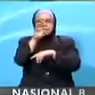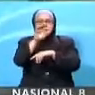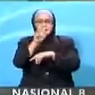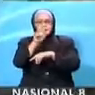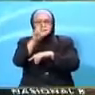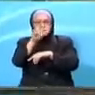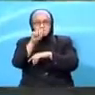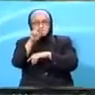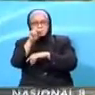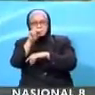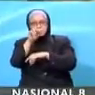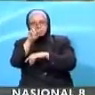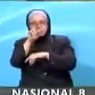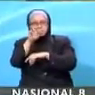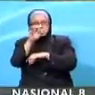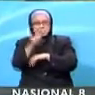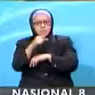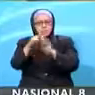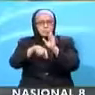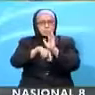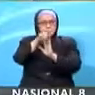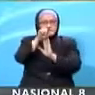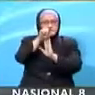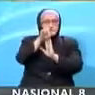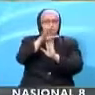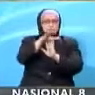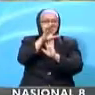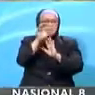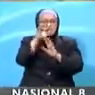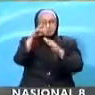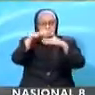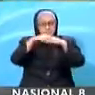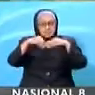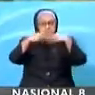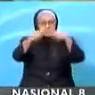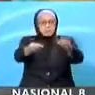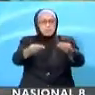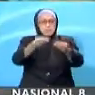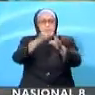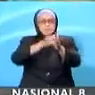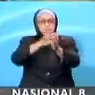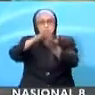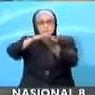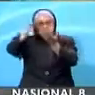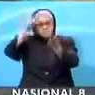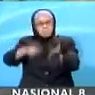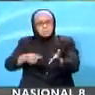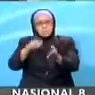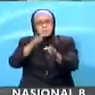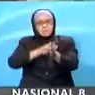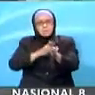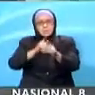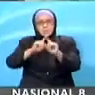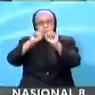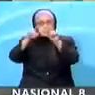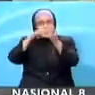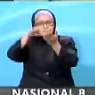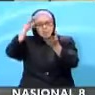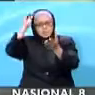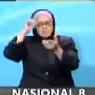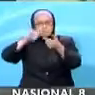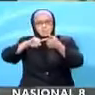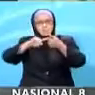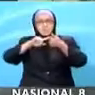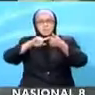diserahkan kepada 45 orang pelajar pelbagai jurusan yang akan mengikuti pengajian di Ireland, Jordan dan Indonesia bulan depan.